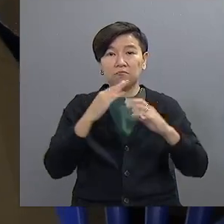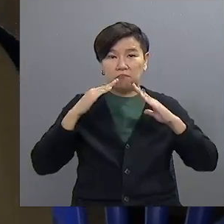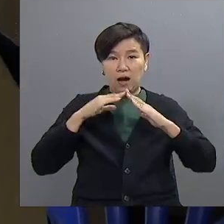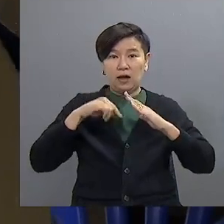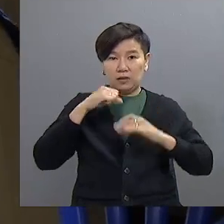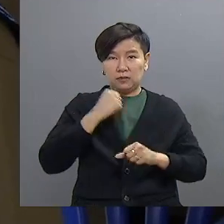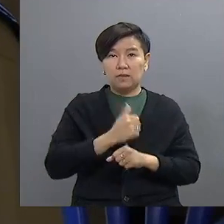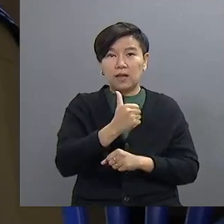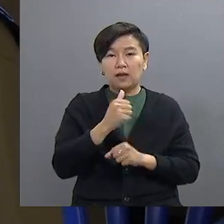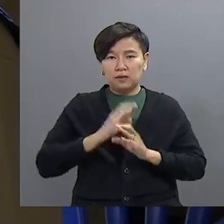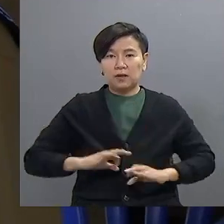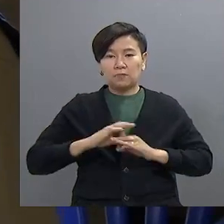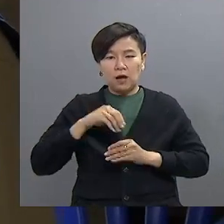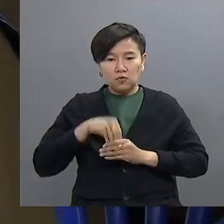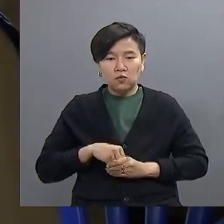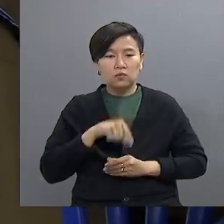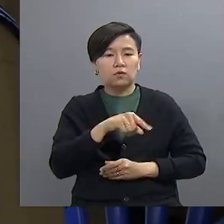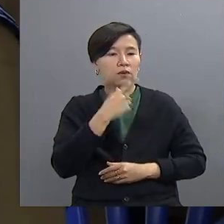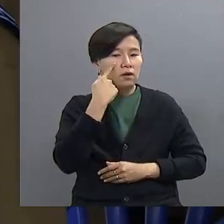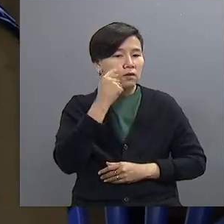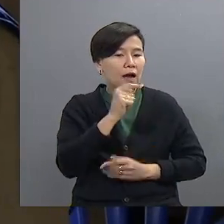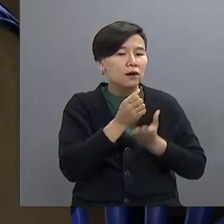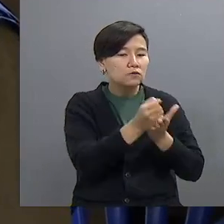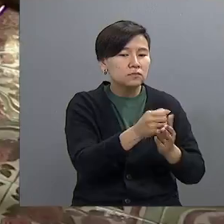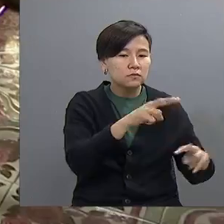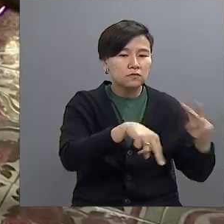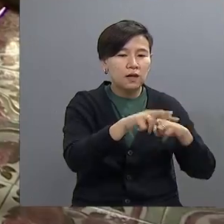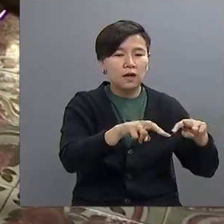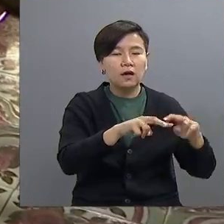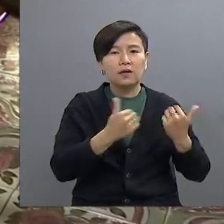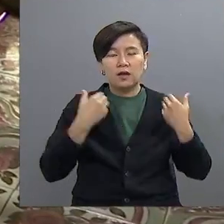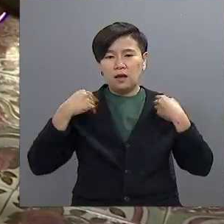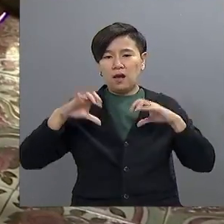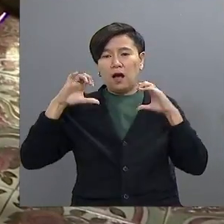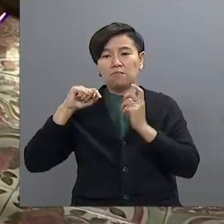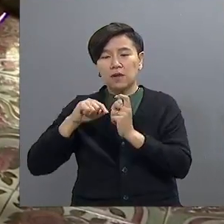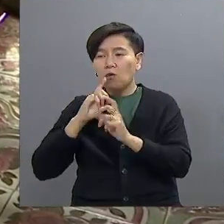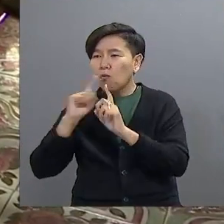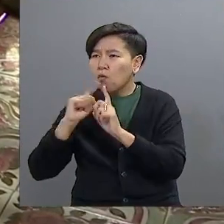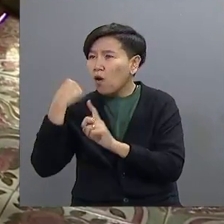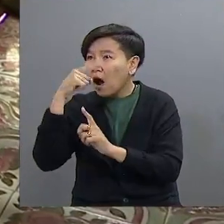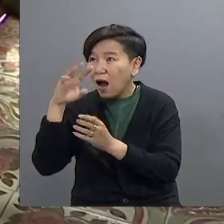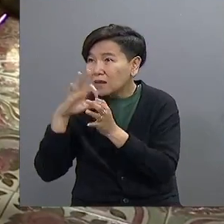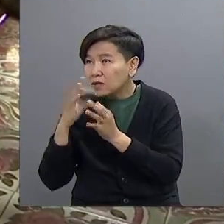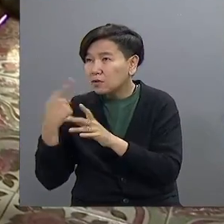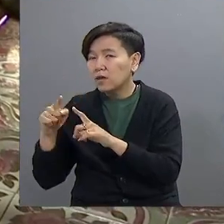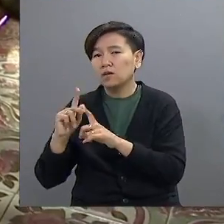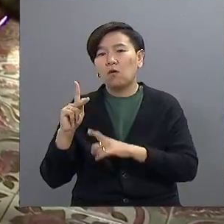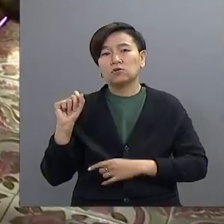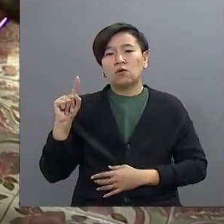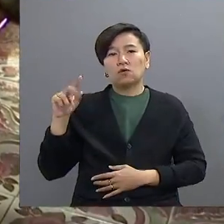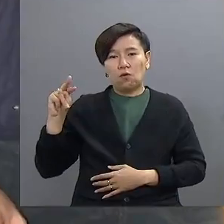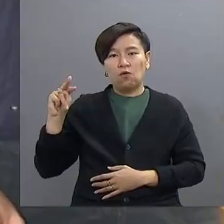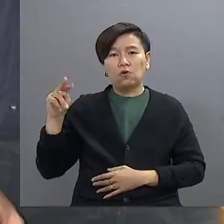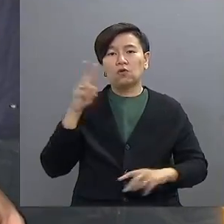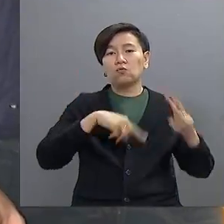จะได้ดูแลคนตาไปด้วยค่ะทางอำเภอนะคะก็จะได้ประสานหน่วยงานที่เกี่ยวข้องนะคะอย่างกศน.นะคะมาดูเรื่องอาชีพที่เหม